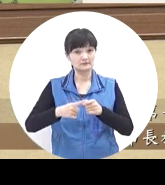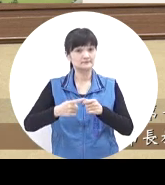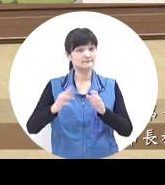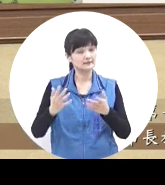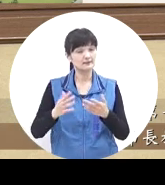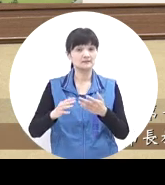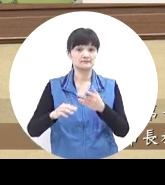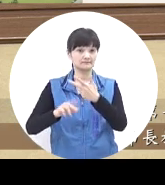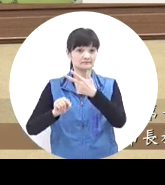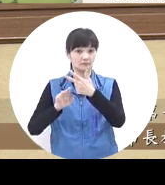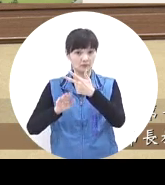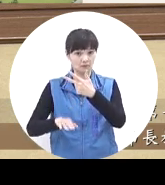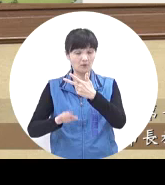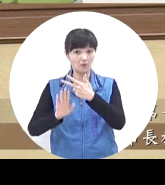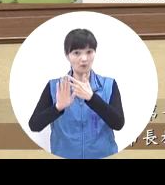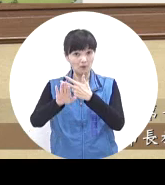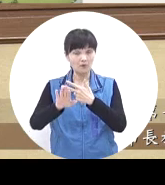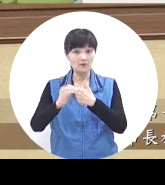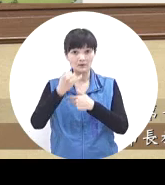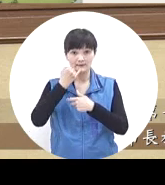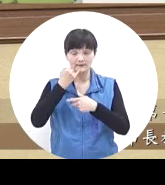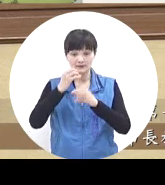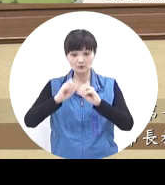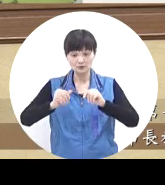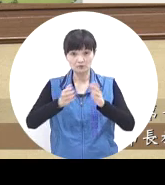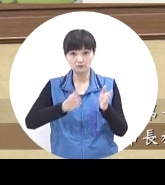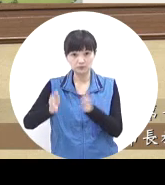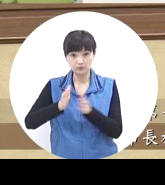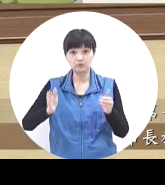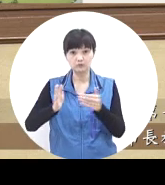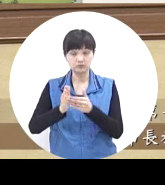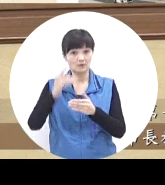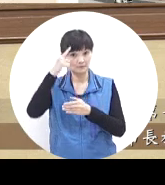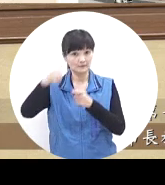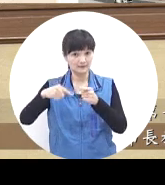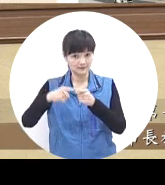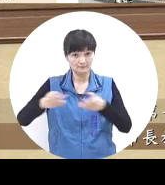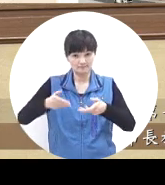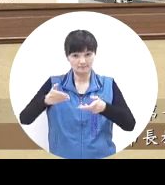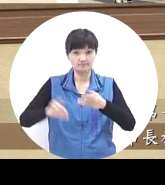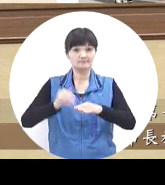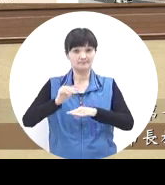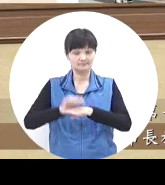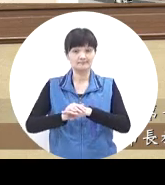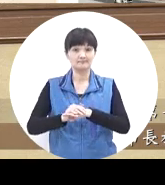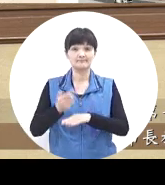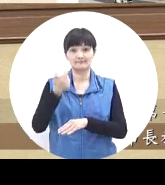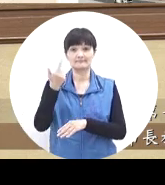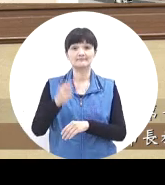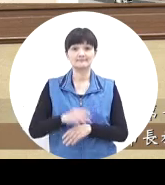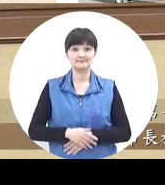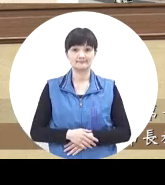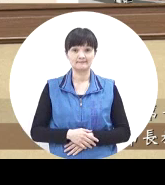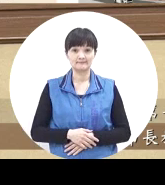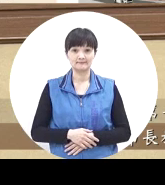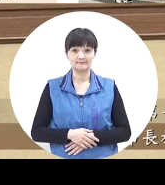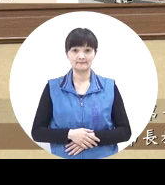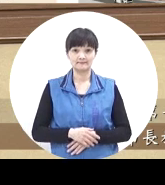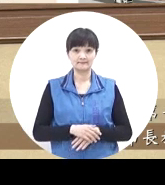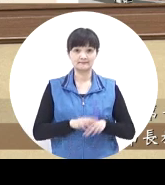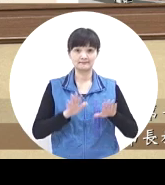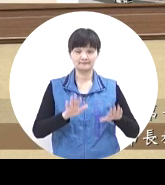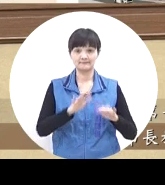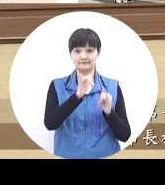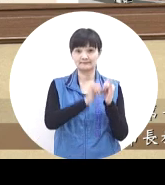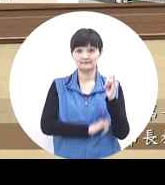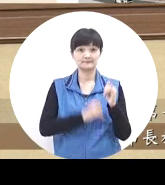配，力拼明年底能够完工。 适宜现代化的市场，除了我